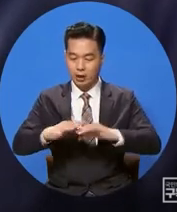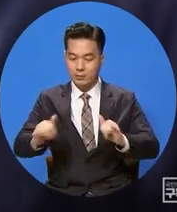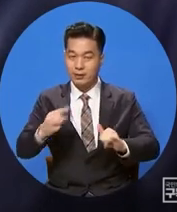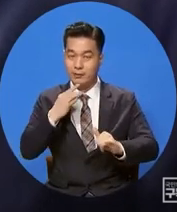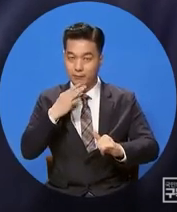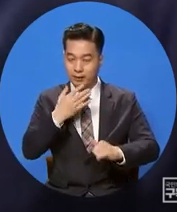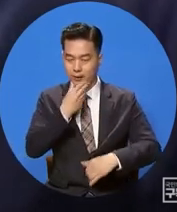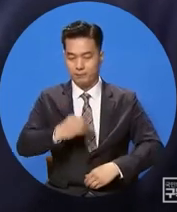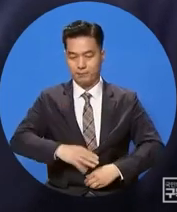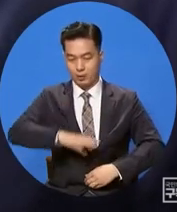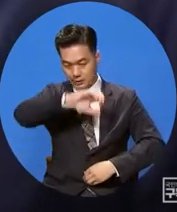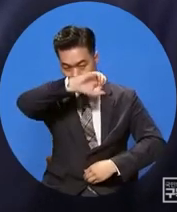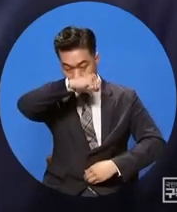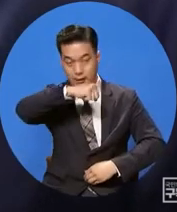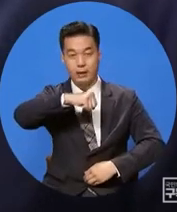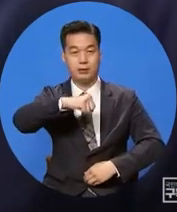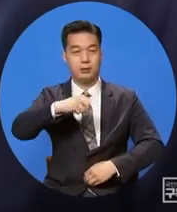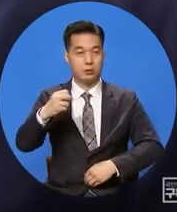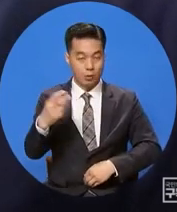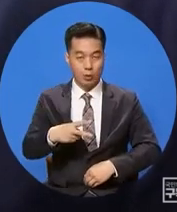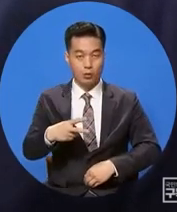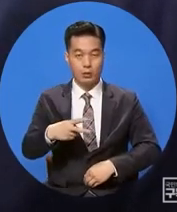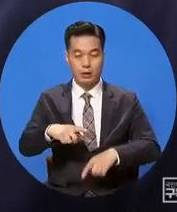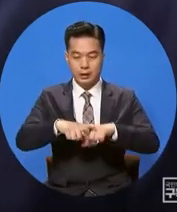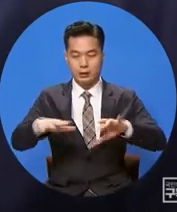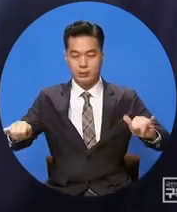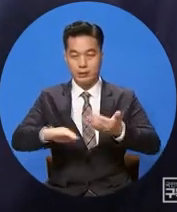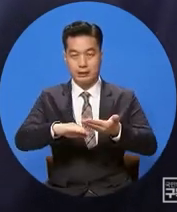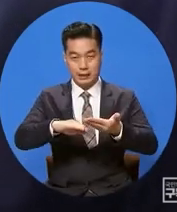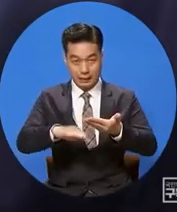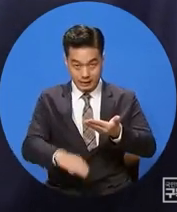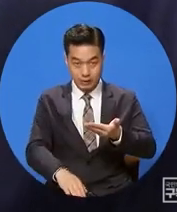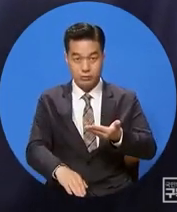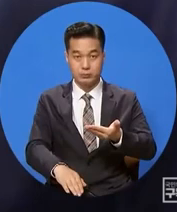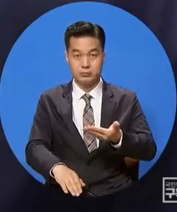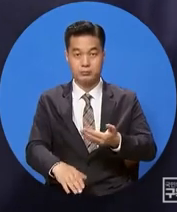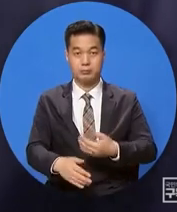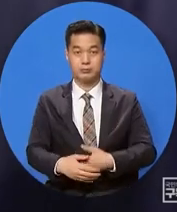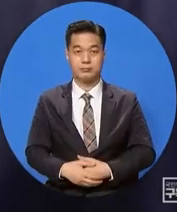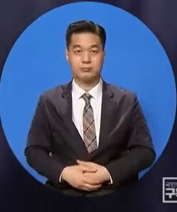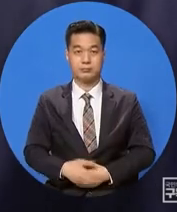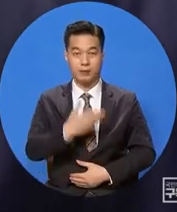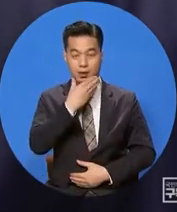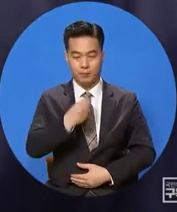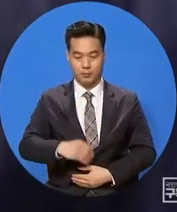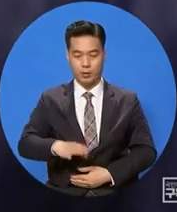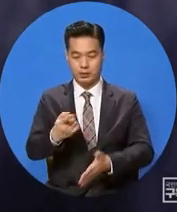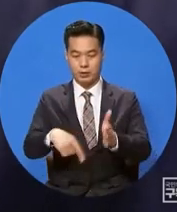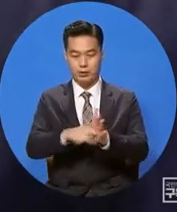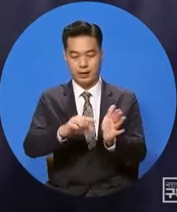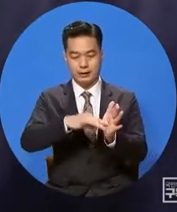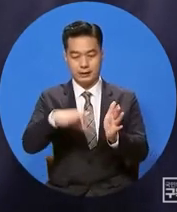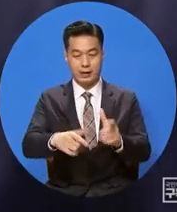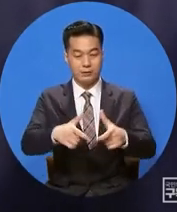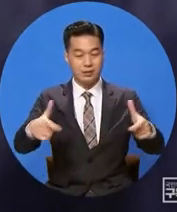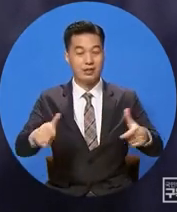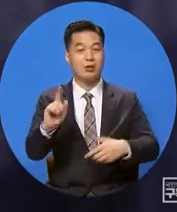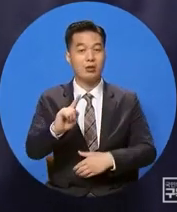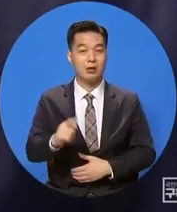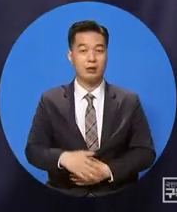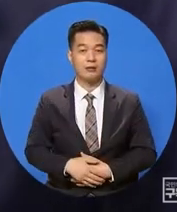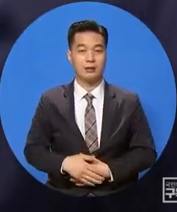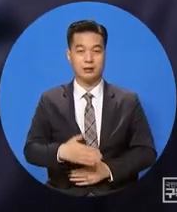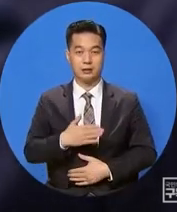재정 그리고 그 서민 이하의 하층민들한테만 중세 문제는 복지를 위한 증세는 어떻게 생각하세요? 네? 복지를 위한 증세.